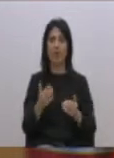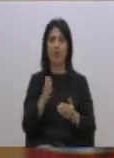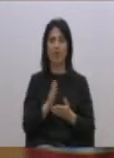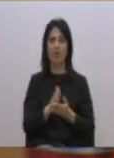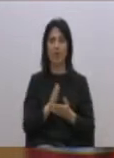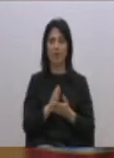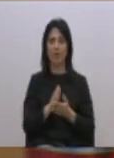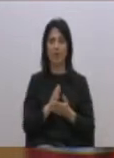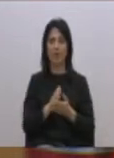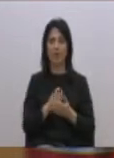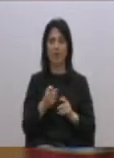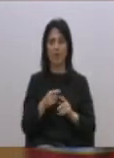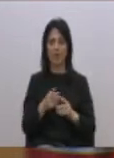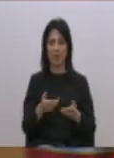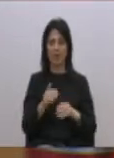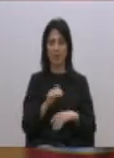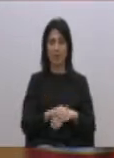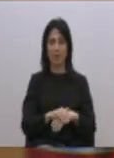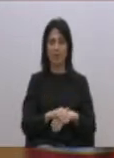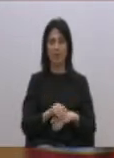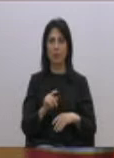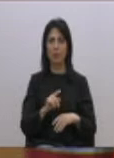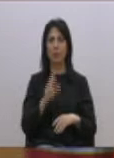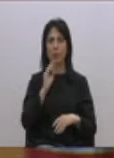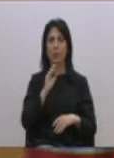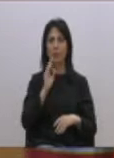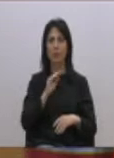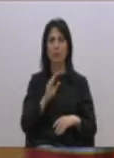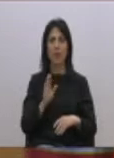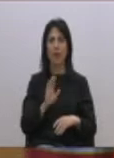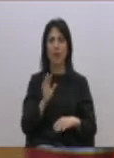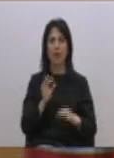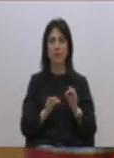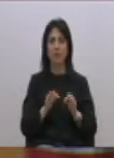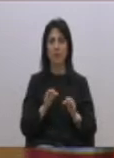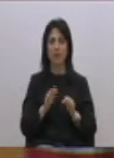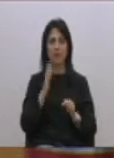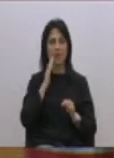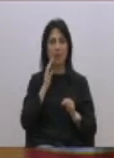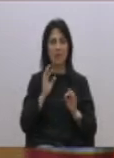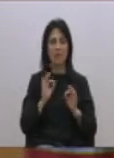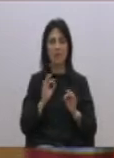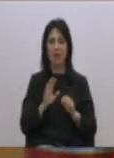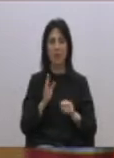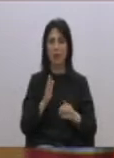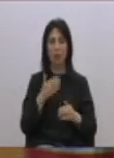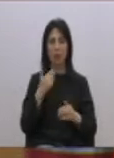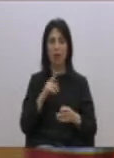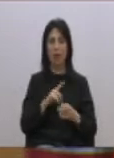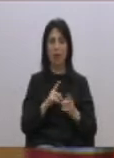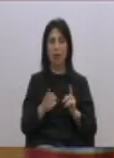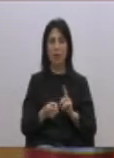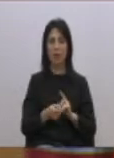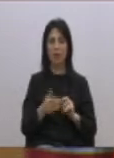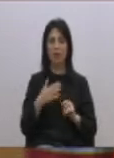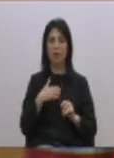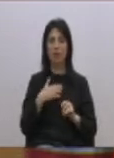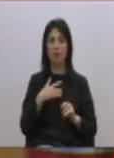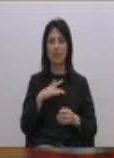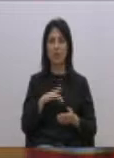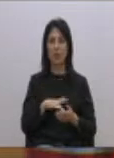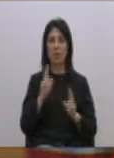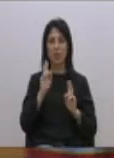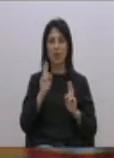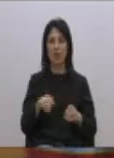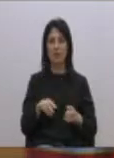გვაქვს ის მოცემულობა, როდესაც არათუ სამართლიანი სასამართლო არ გვაქვს, არამედ ჩვენმა